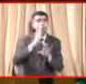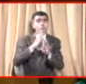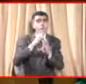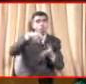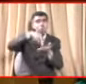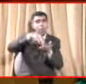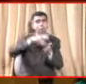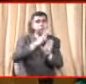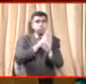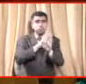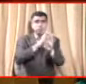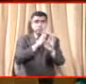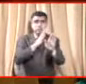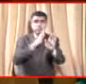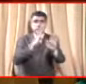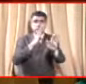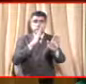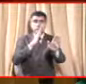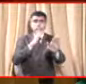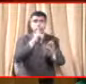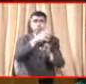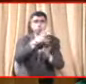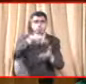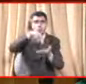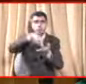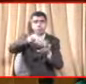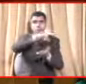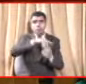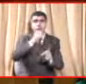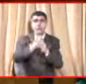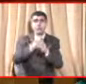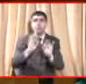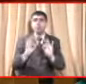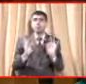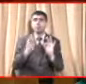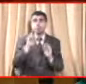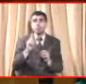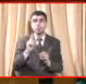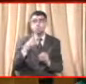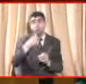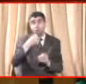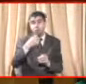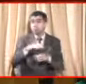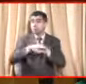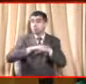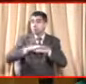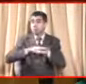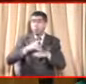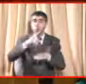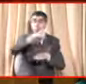مناظر تدمي القلوب. ولذلك أؤكد على ضرورة أن